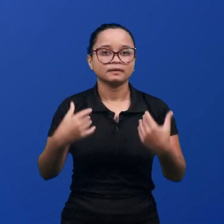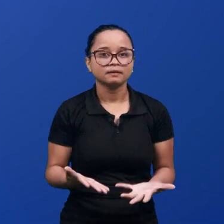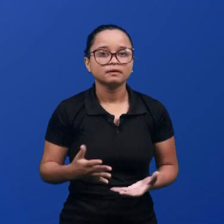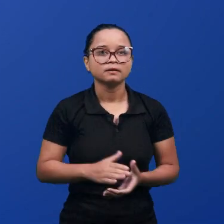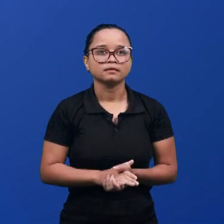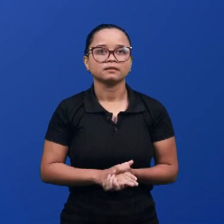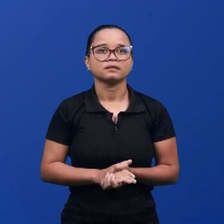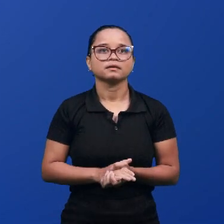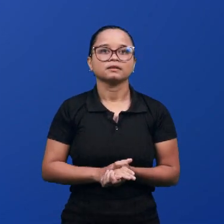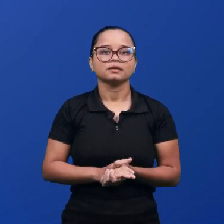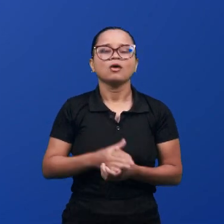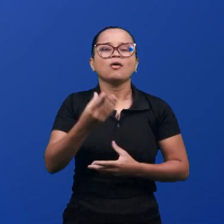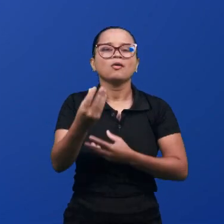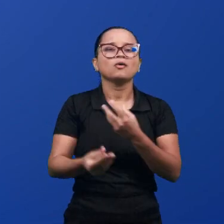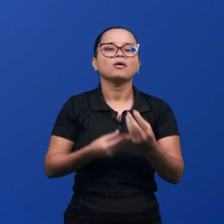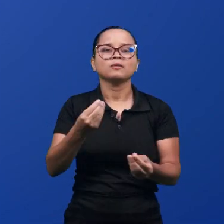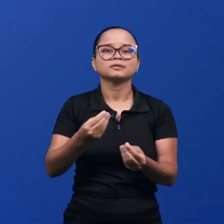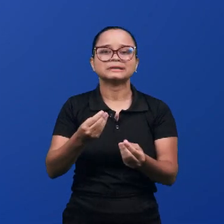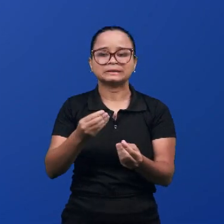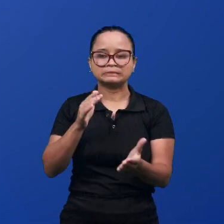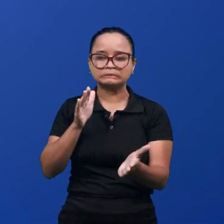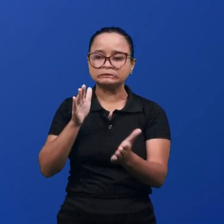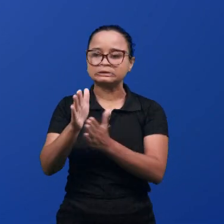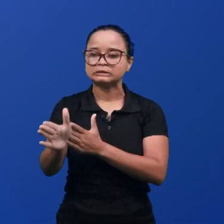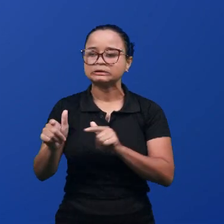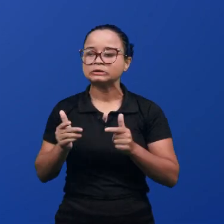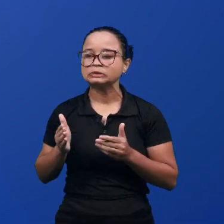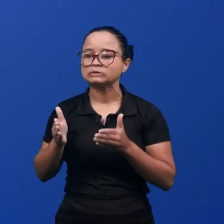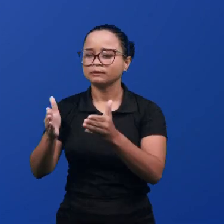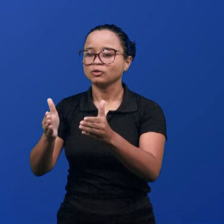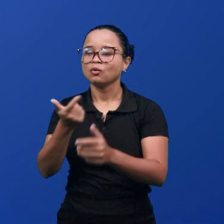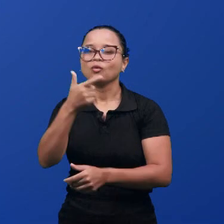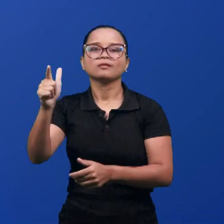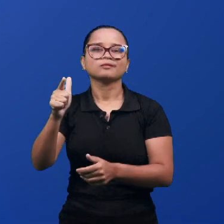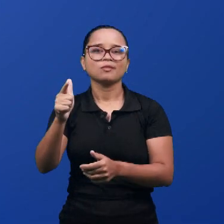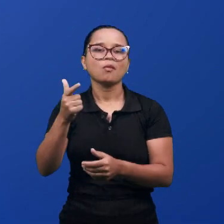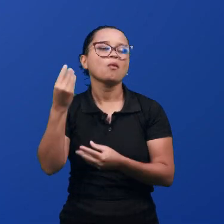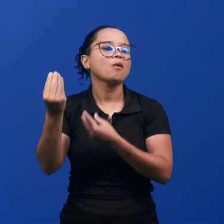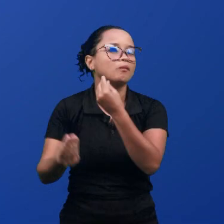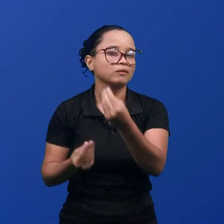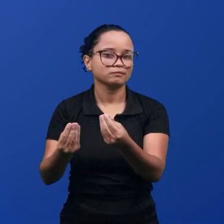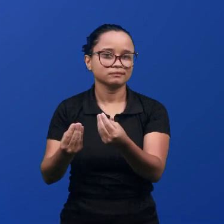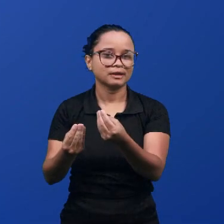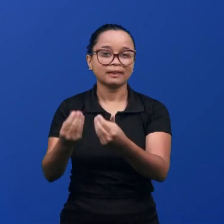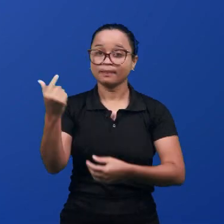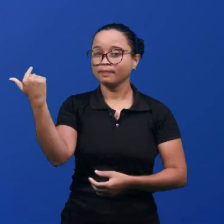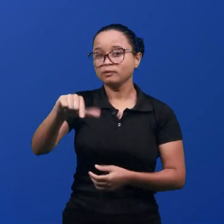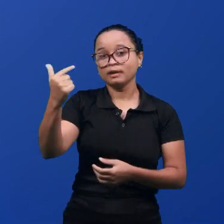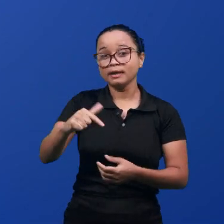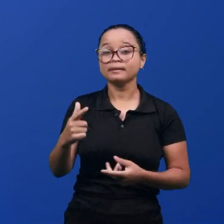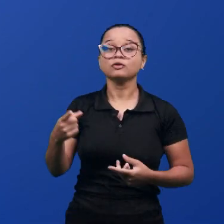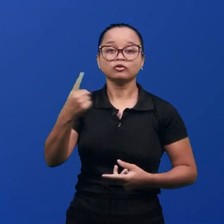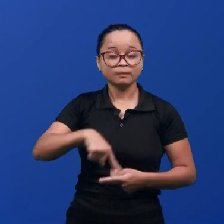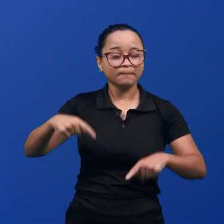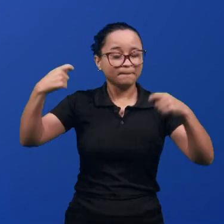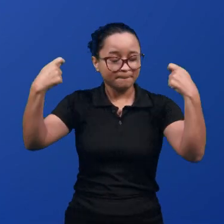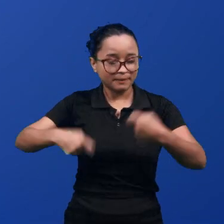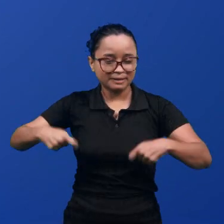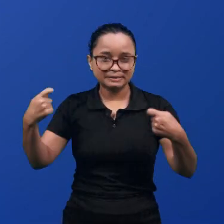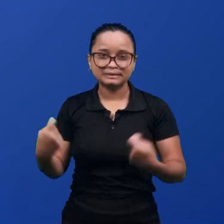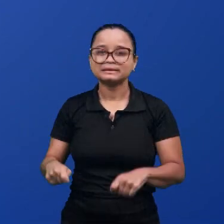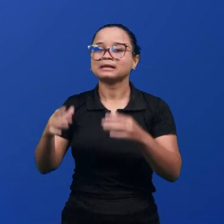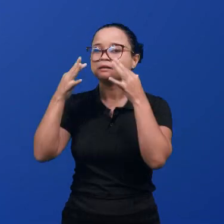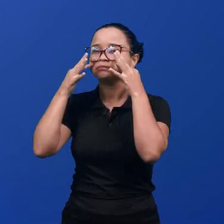Donc, l'expression ici qui nous dit « comment échapperons-nous » nous dit qu'il n'y a pas une manière d'échapper